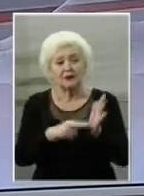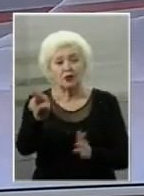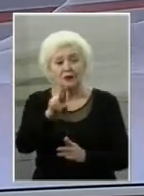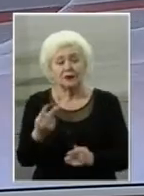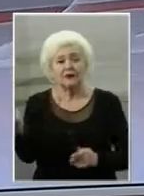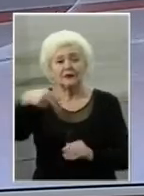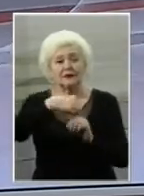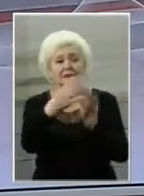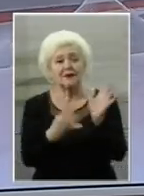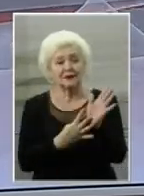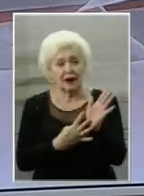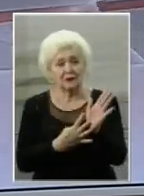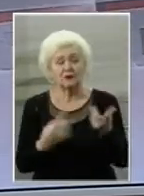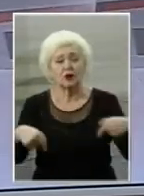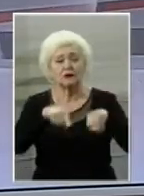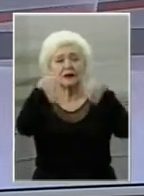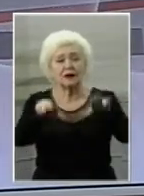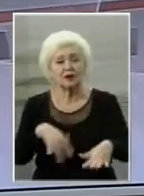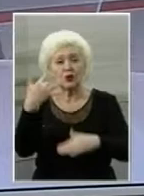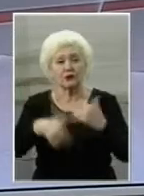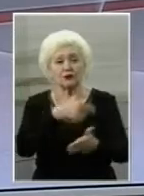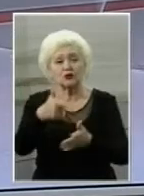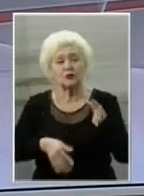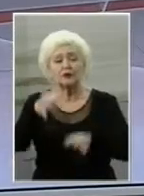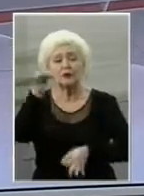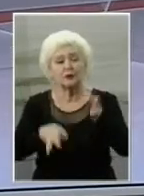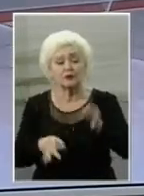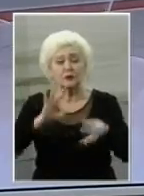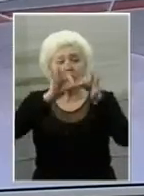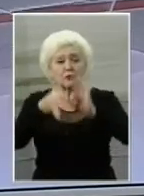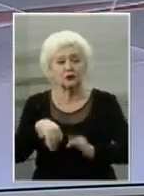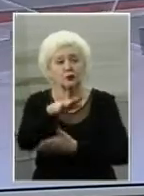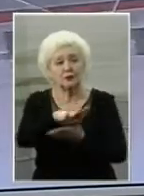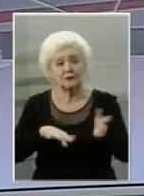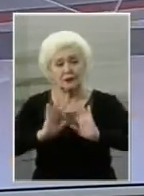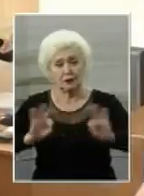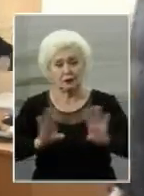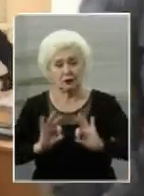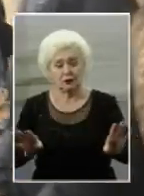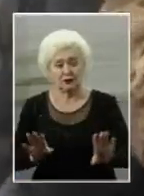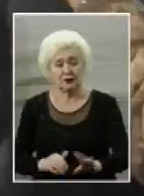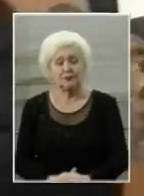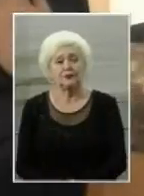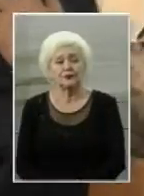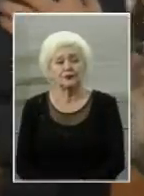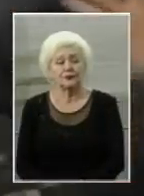січня 2019-го. Таке рішення Херсонського міського суду. Подробиці далі у сюжеті.